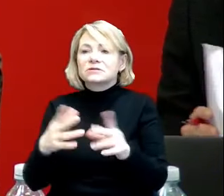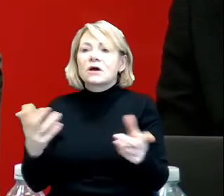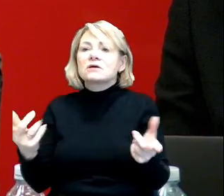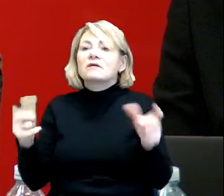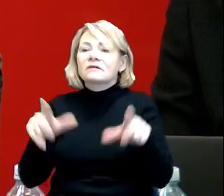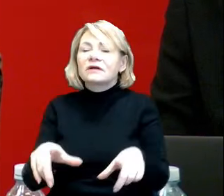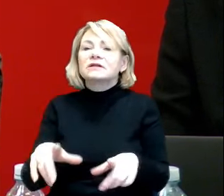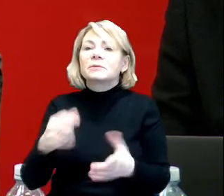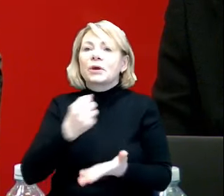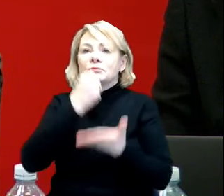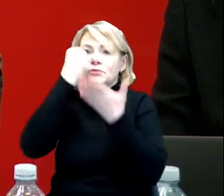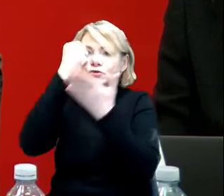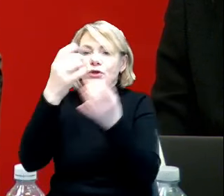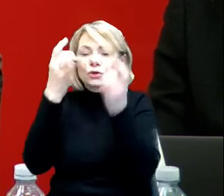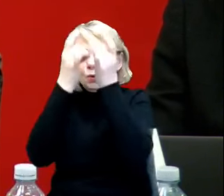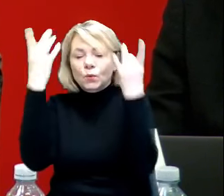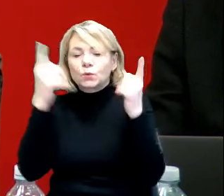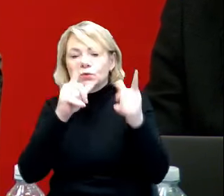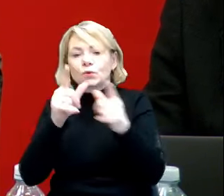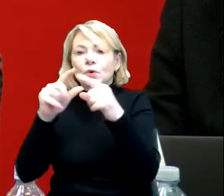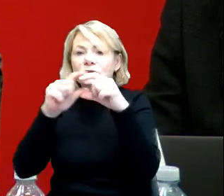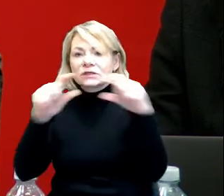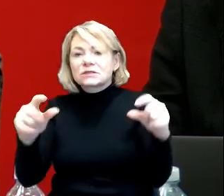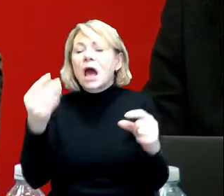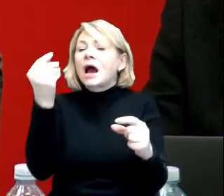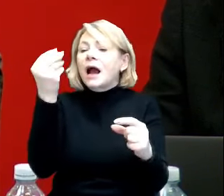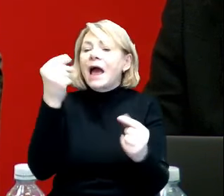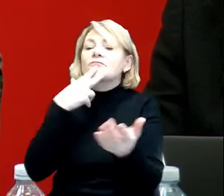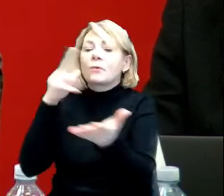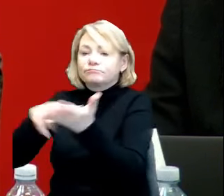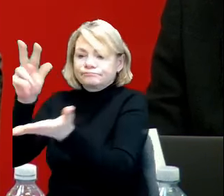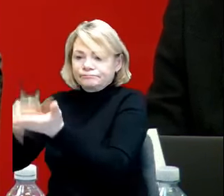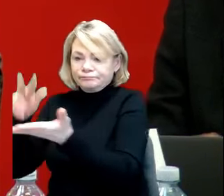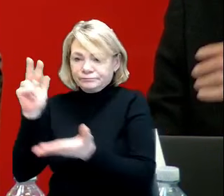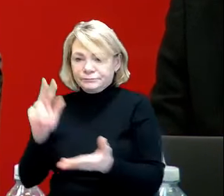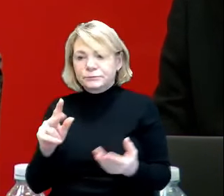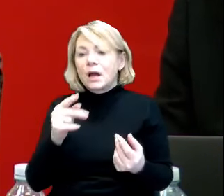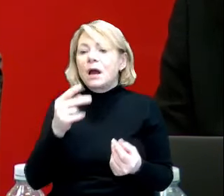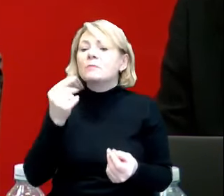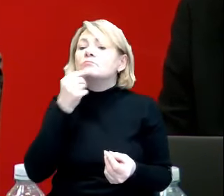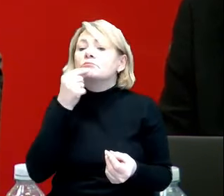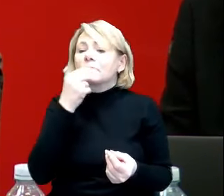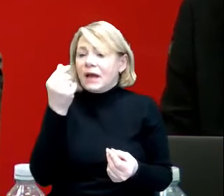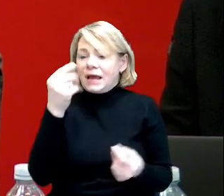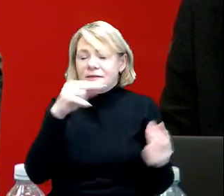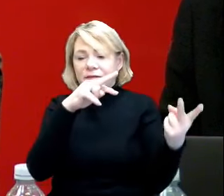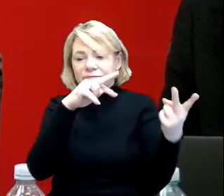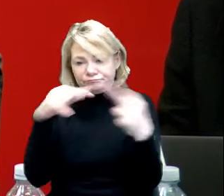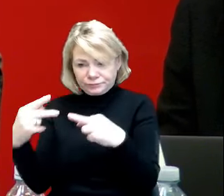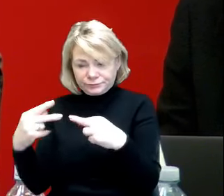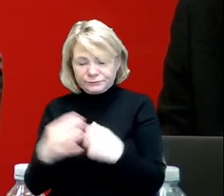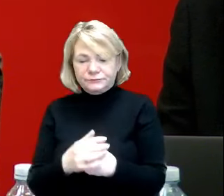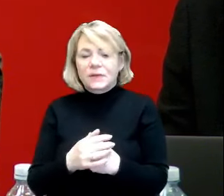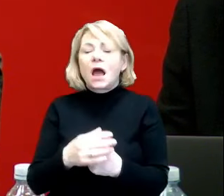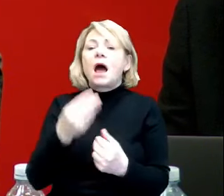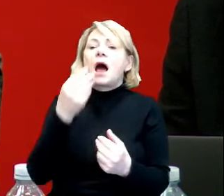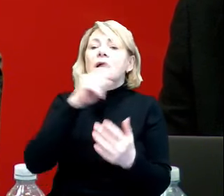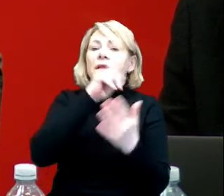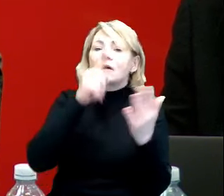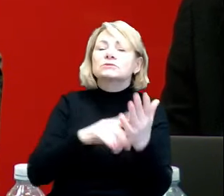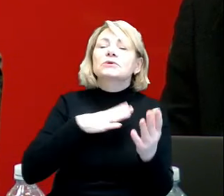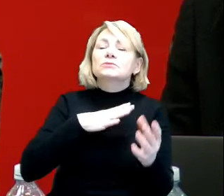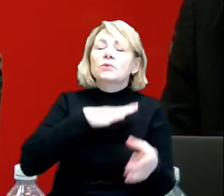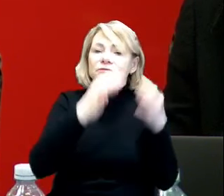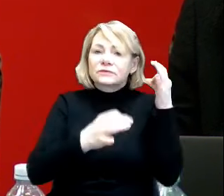įstaigų teikiamoų atlygintinų paslaugų kainų patvirtinimo pakeitimo klausimas buvo svarstytas finansų ekonomikos kultūros